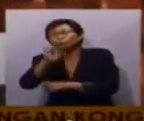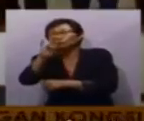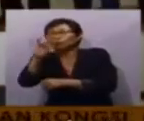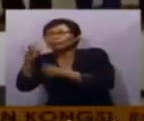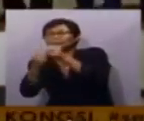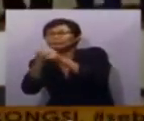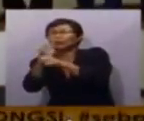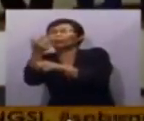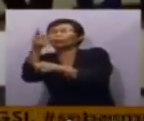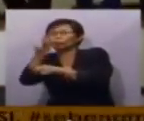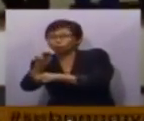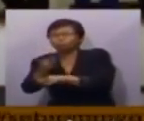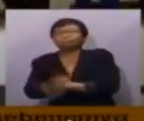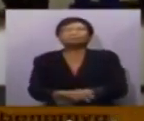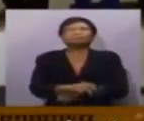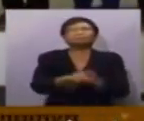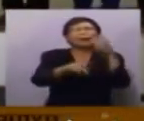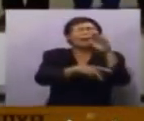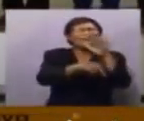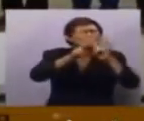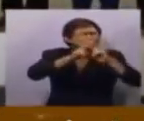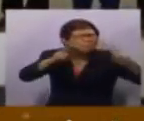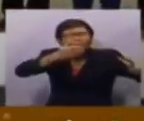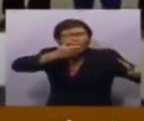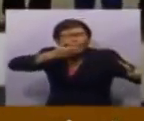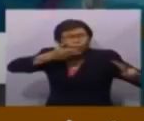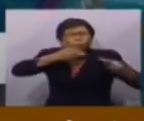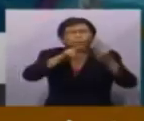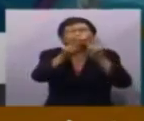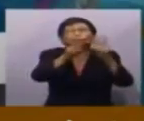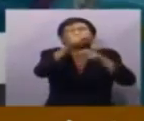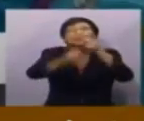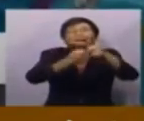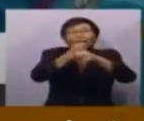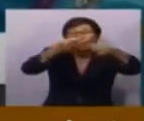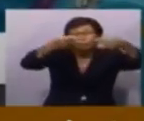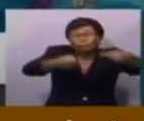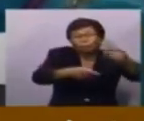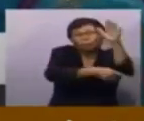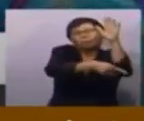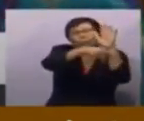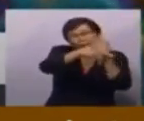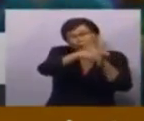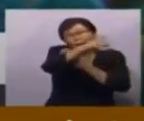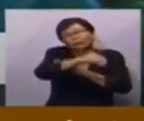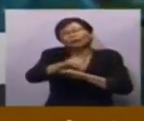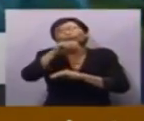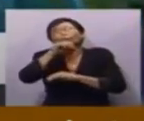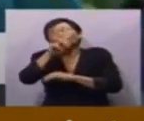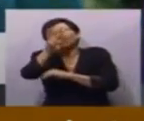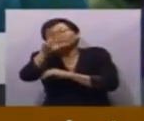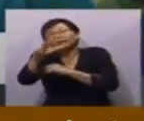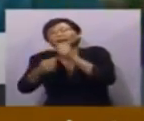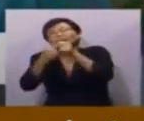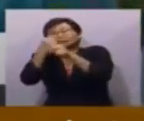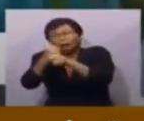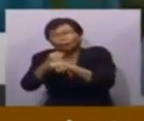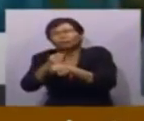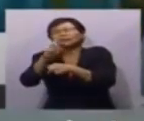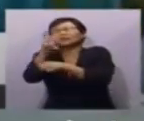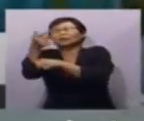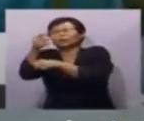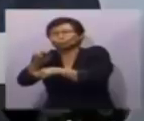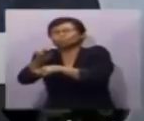78 tahun. Calon paling muda pula berusia 22 tahun bertanding di parlimen dan 23 tahun bertanding di